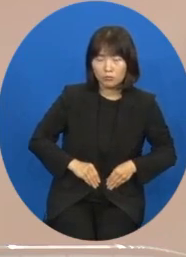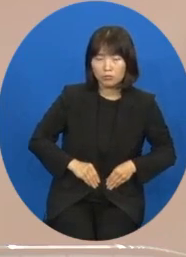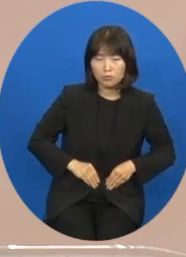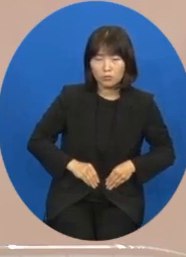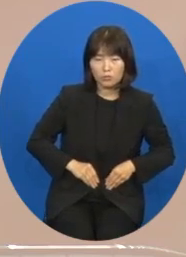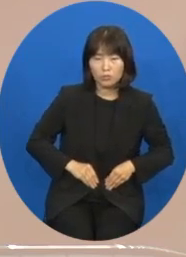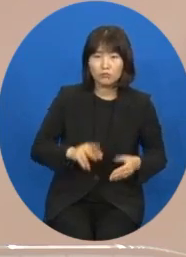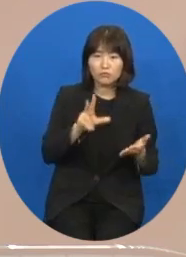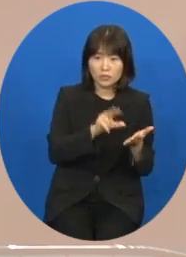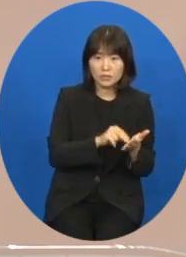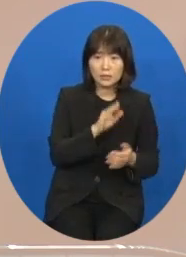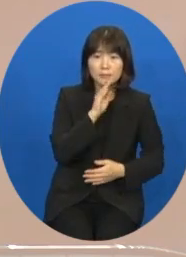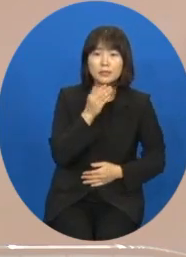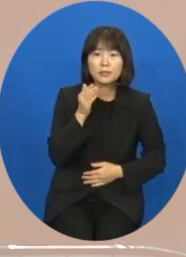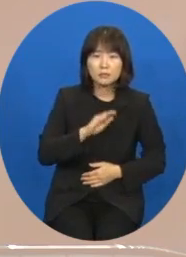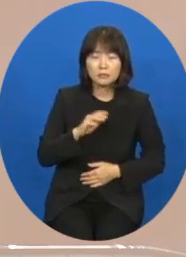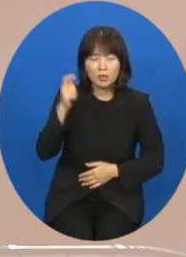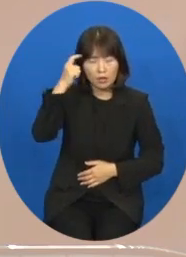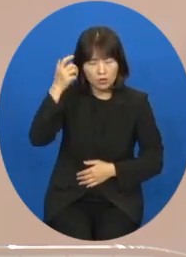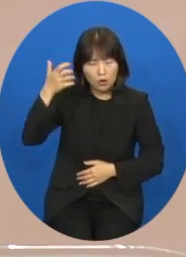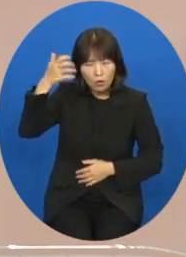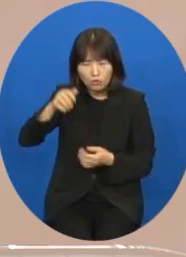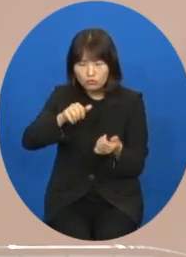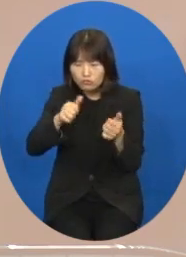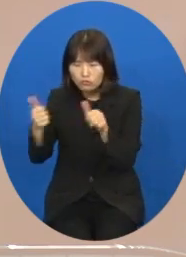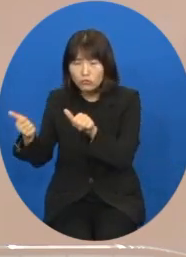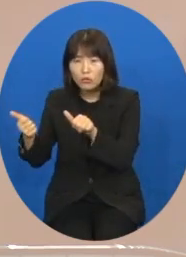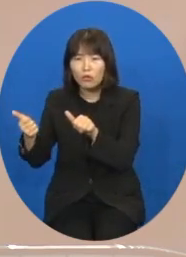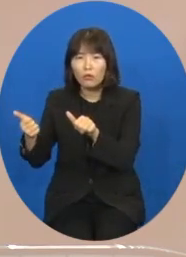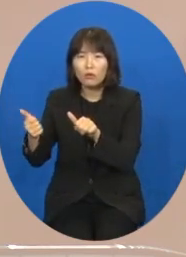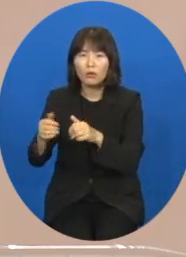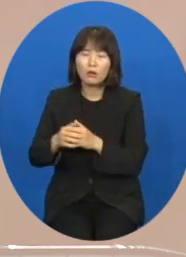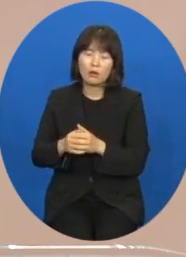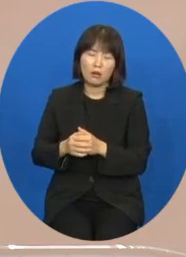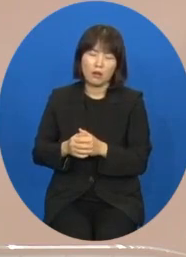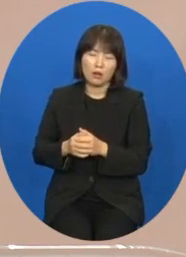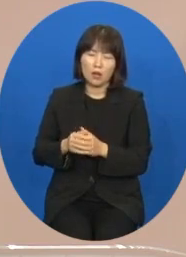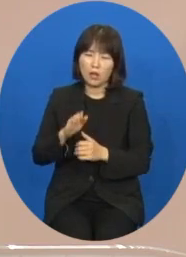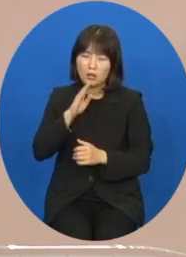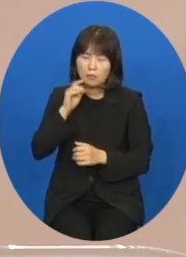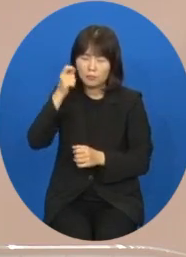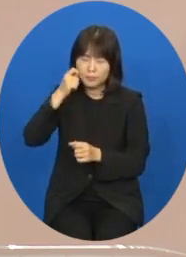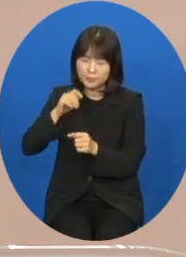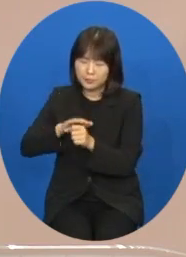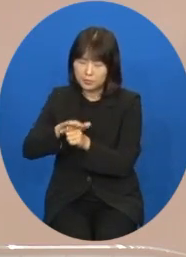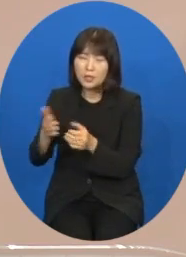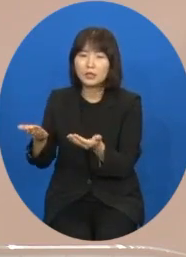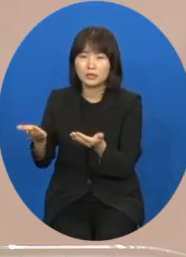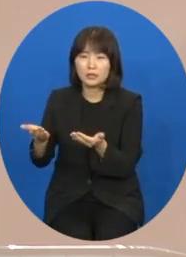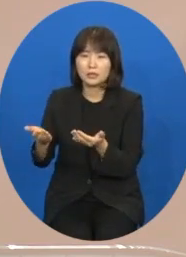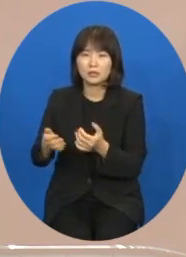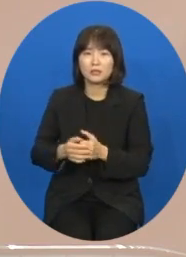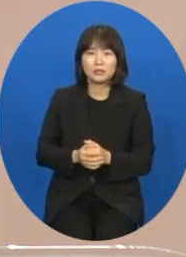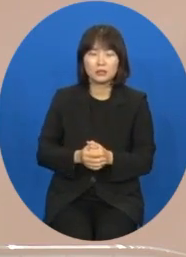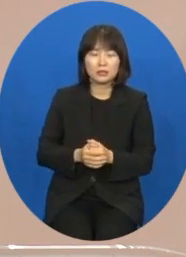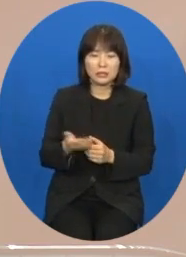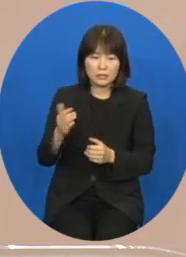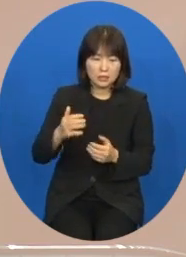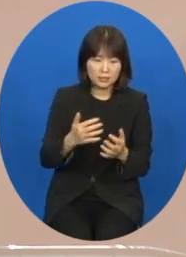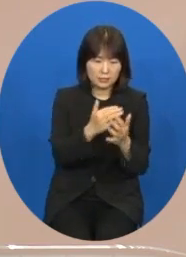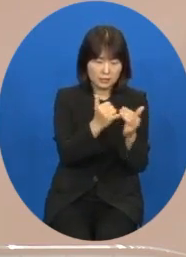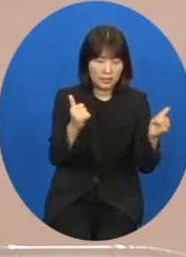심각하지만 영혼이 죽어있는 것은 이건 비교할 수 없이 비참한 것이거든요. 그런데 그 무리들이